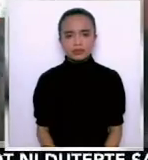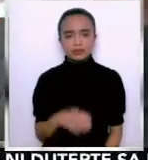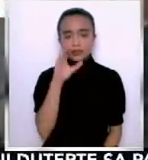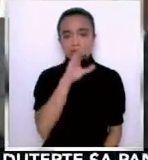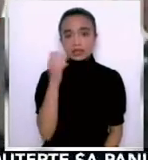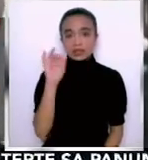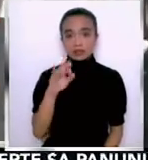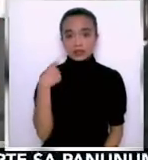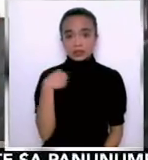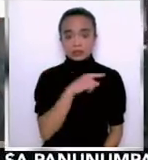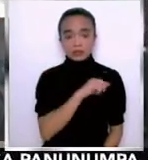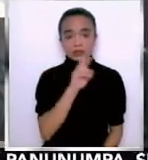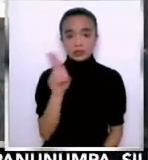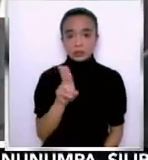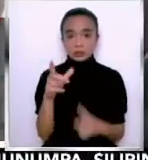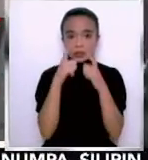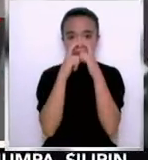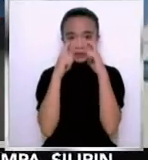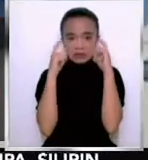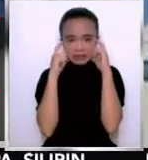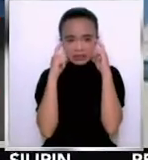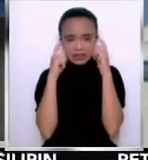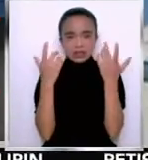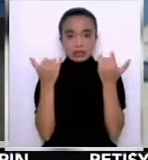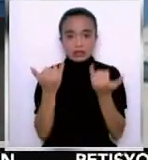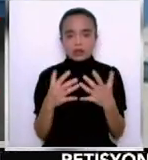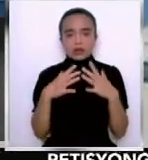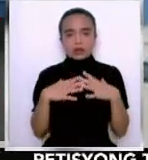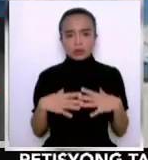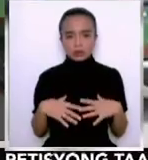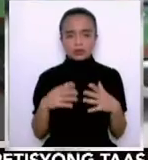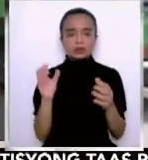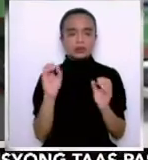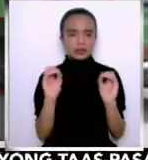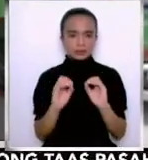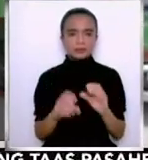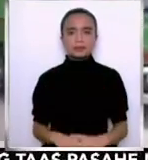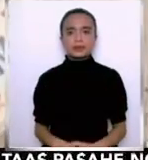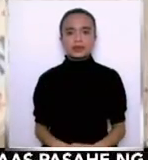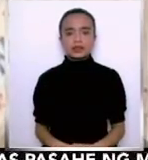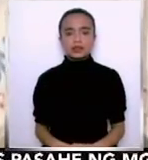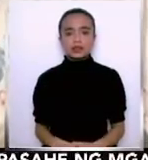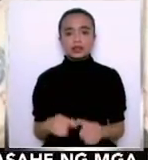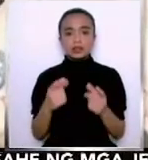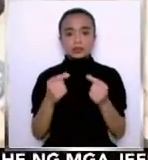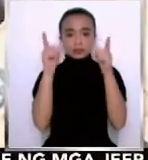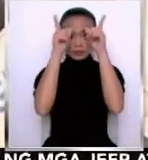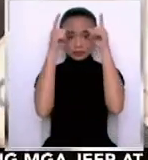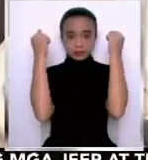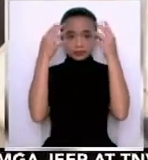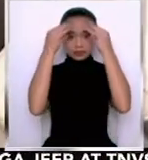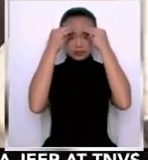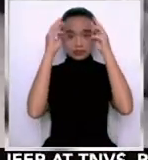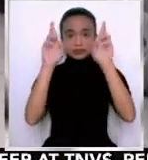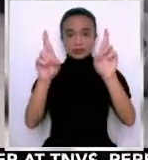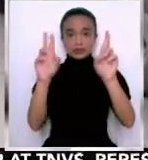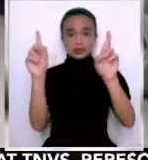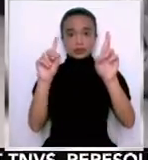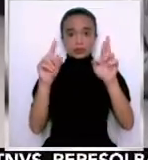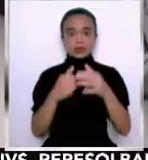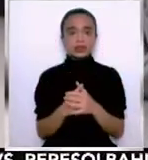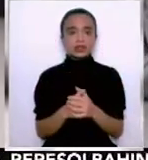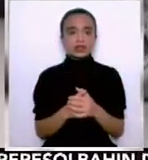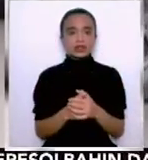mabasa lugos na namo kay ginhawa noon. Nakatakdang pulungin ni Lapu-Lapu City Mayor Junard Ahong Chan ang health team